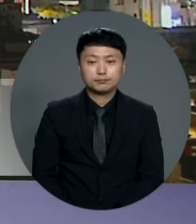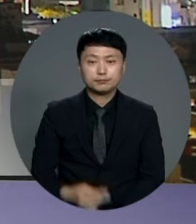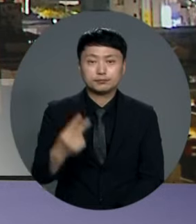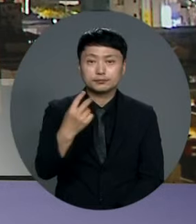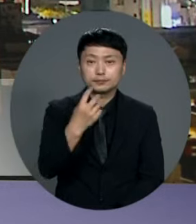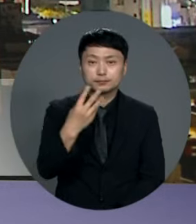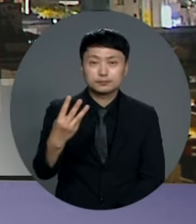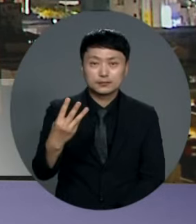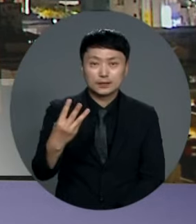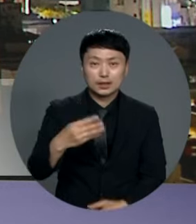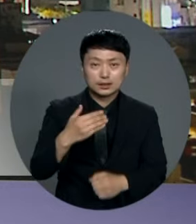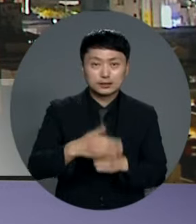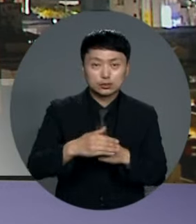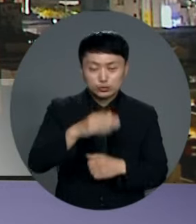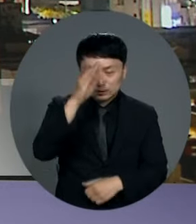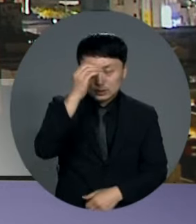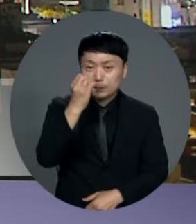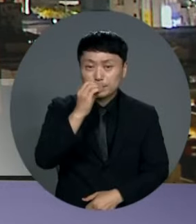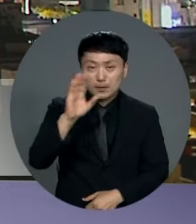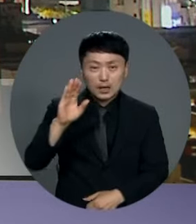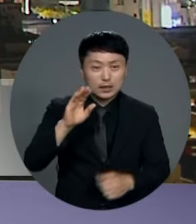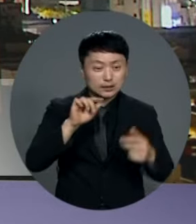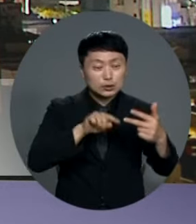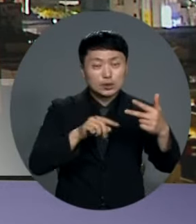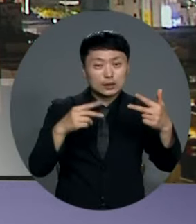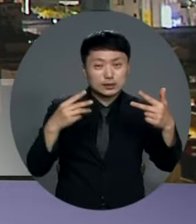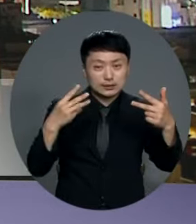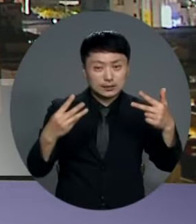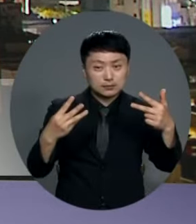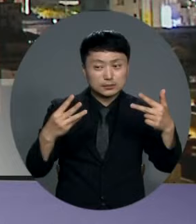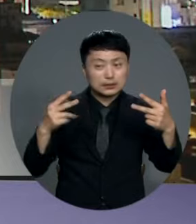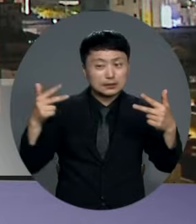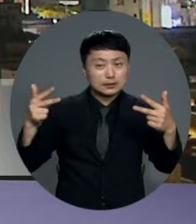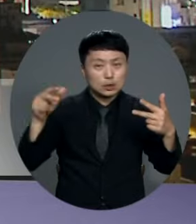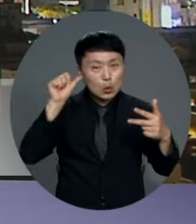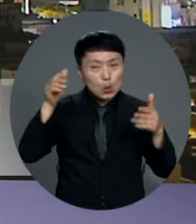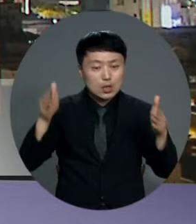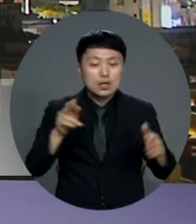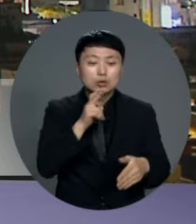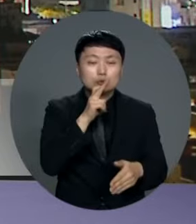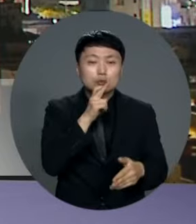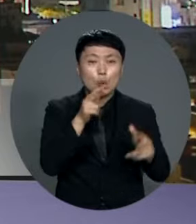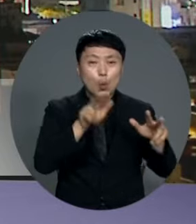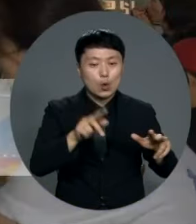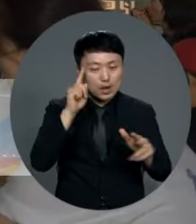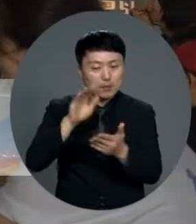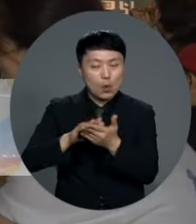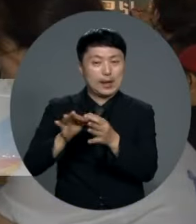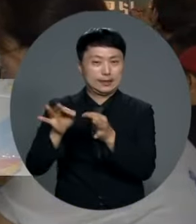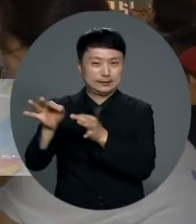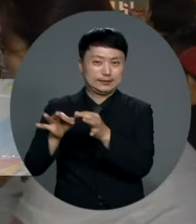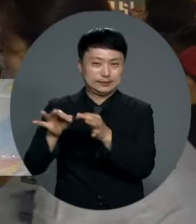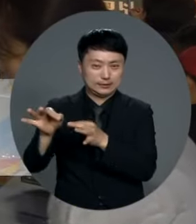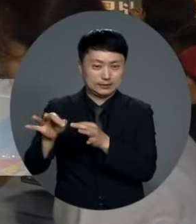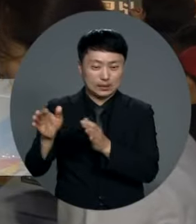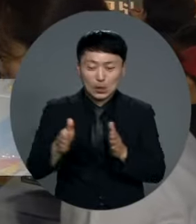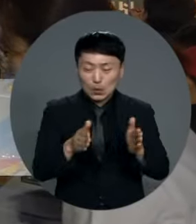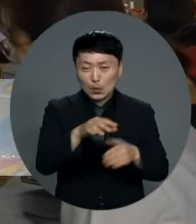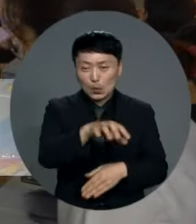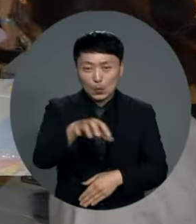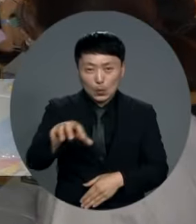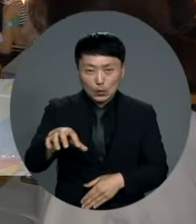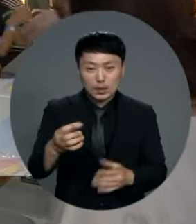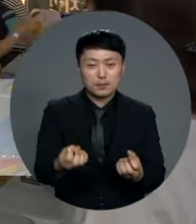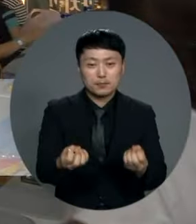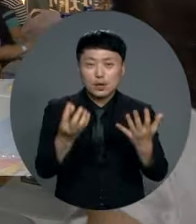2024 대구 치맥 페스티벌이 다음 달 3일부터 7일까지 5일간 두류공원과 평화시장, 두류 젊음의 거리 일대에서